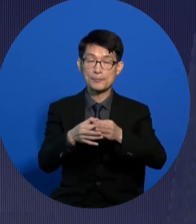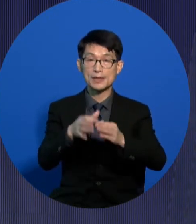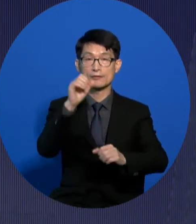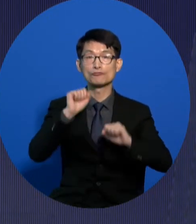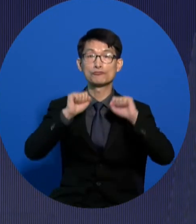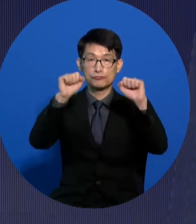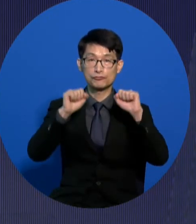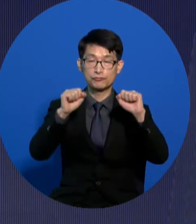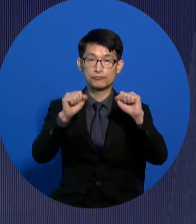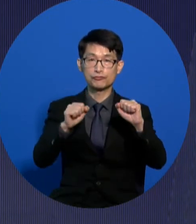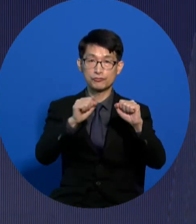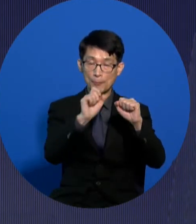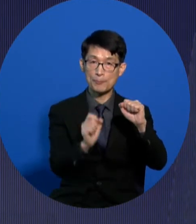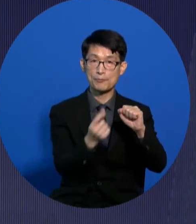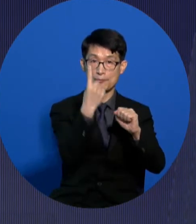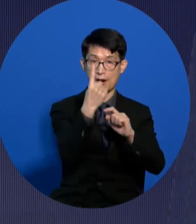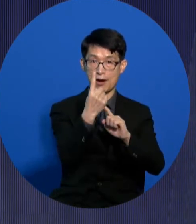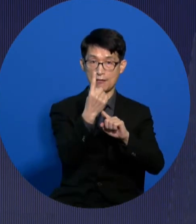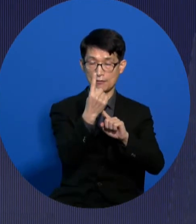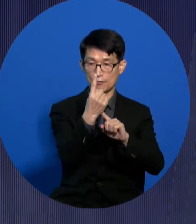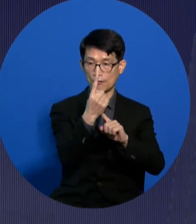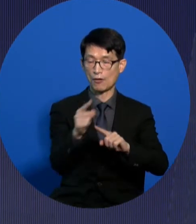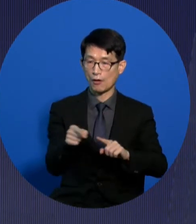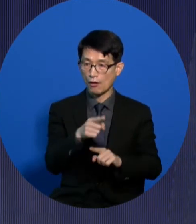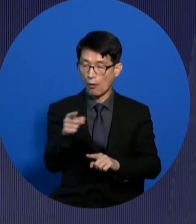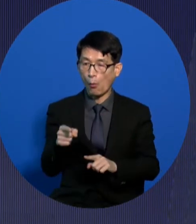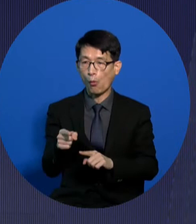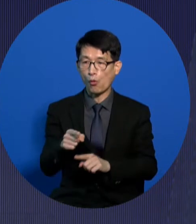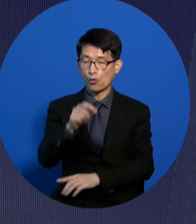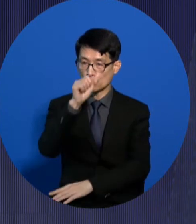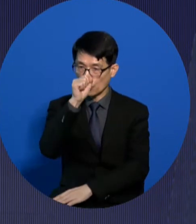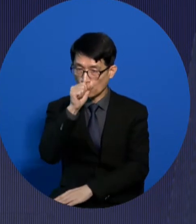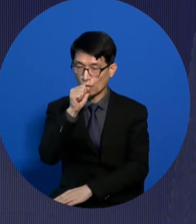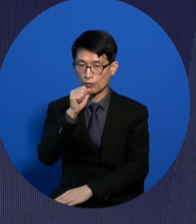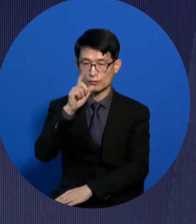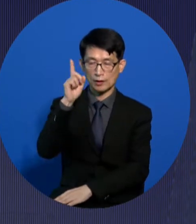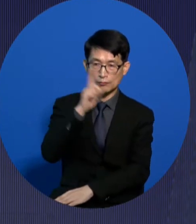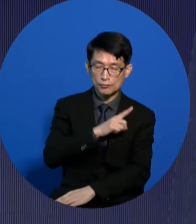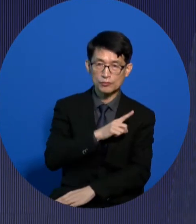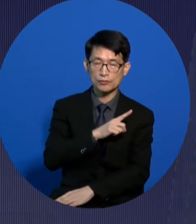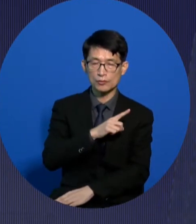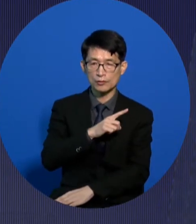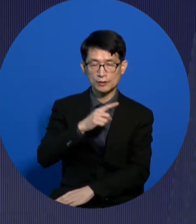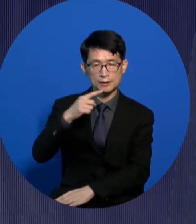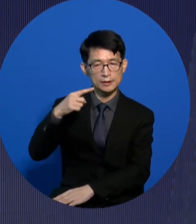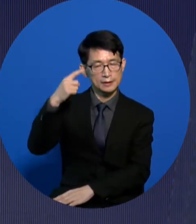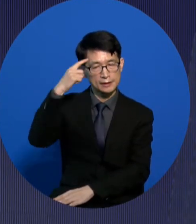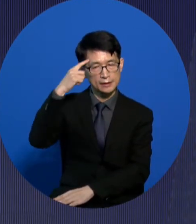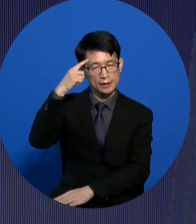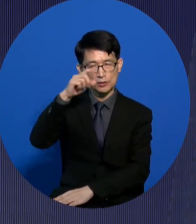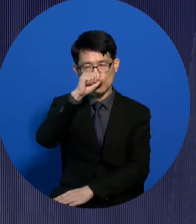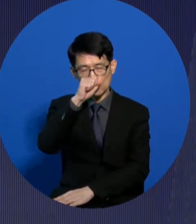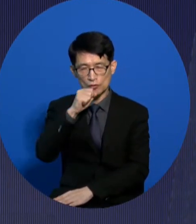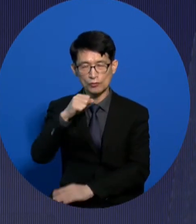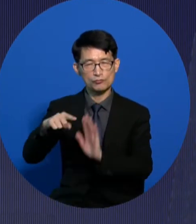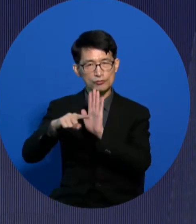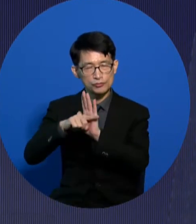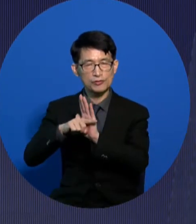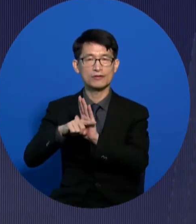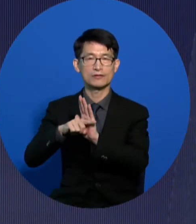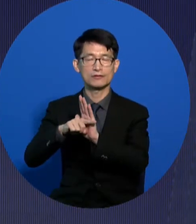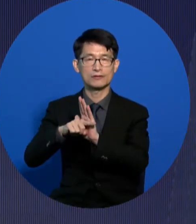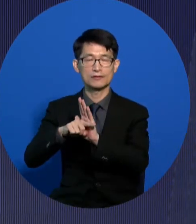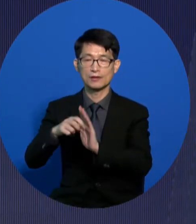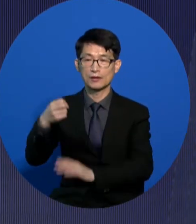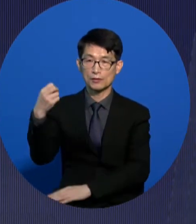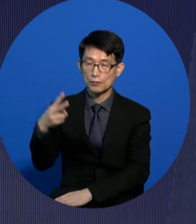창출되는 계획적 또는 비계획적, 긍정적 또는 부정적, 유형 또는